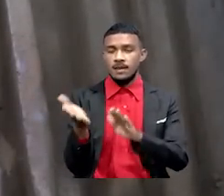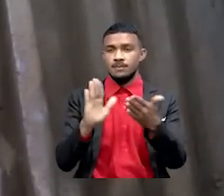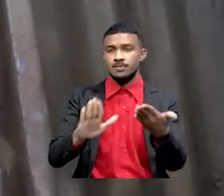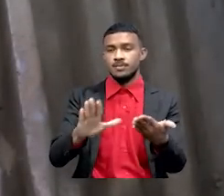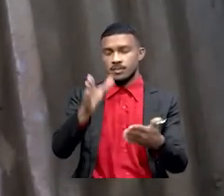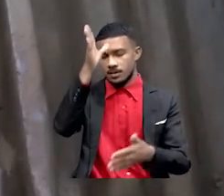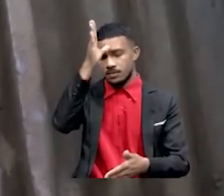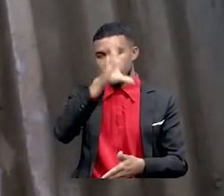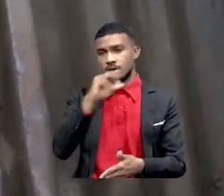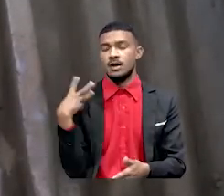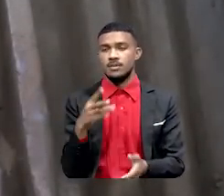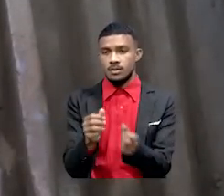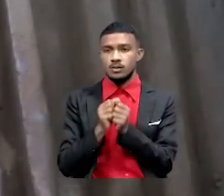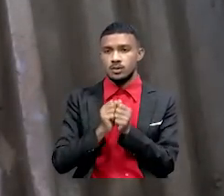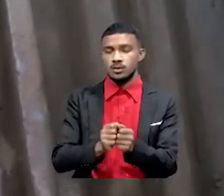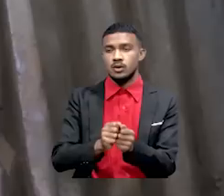sente triste tamba.